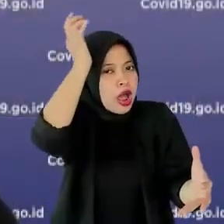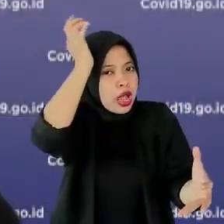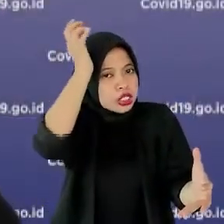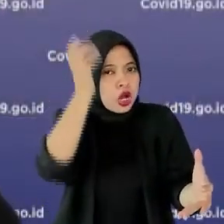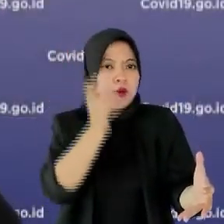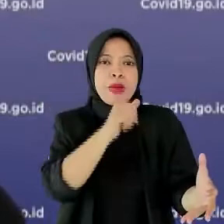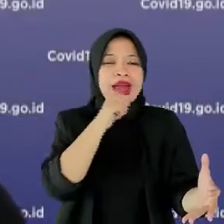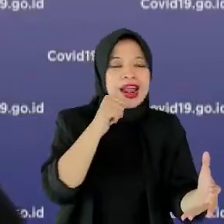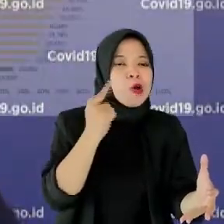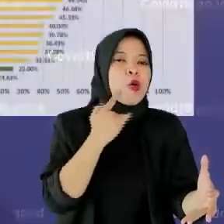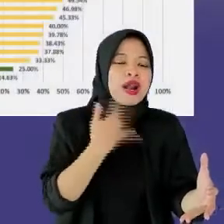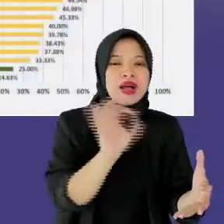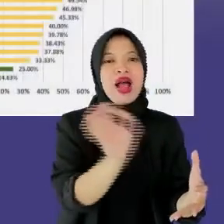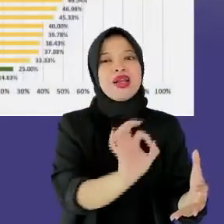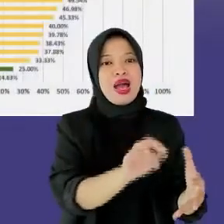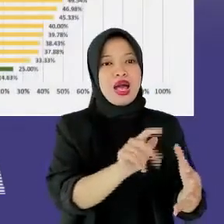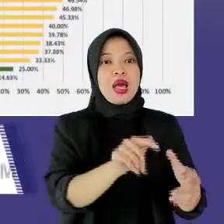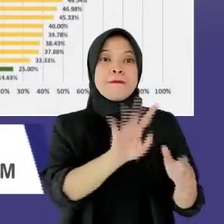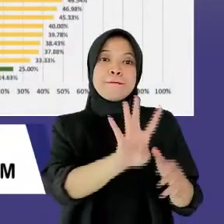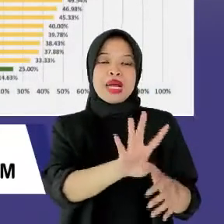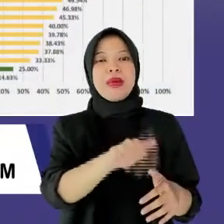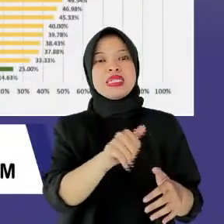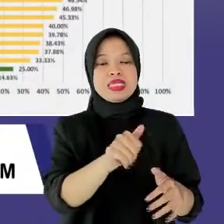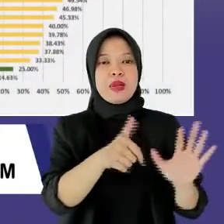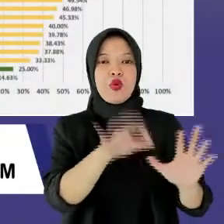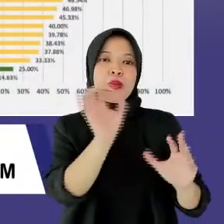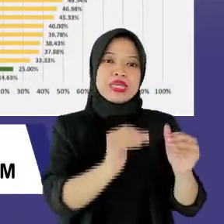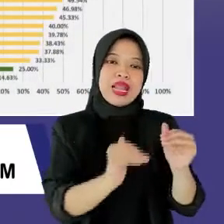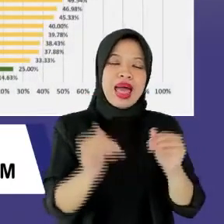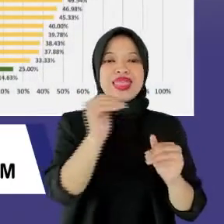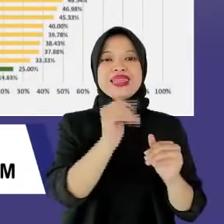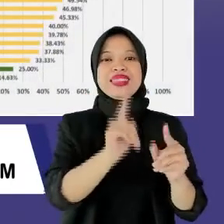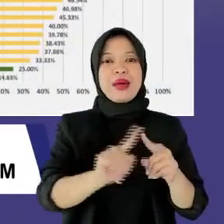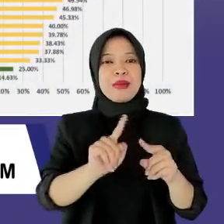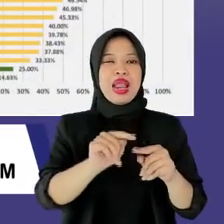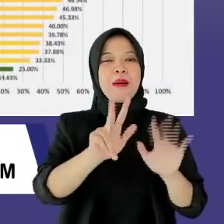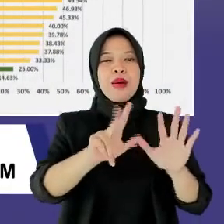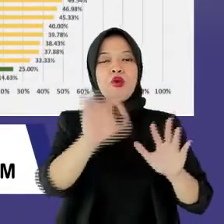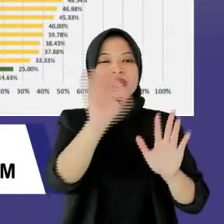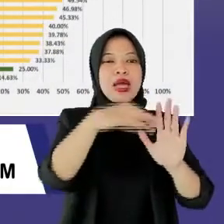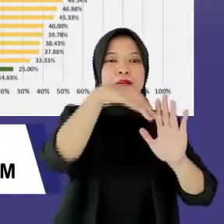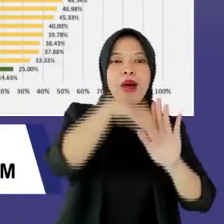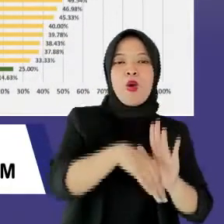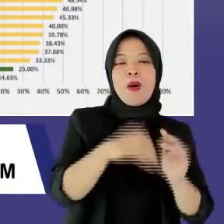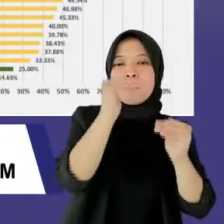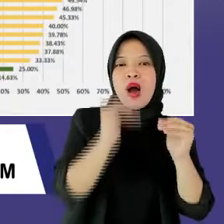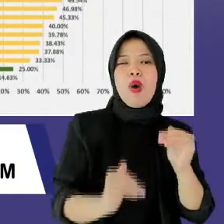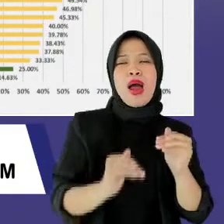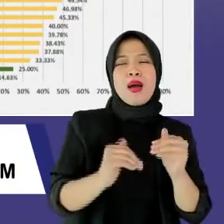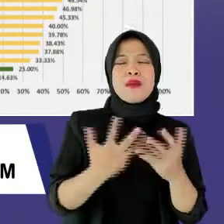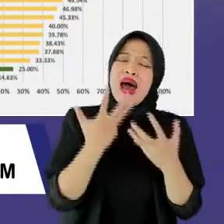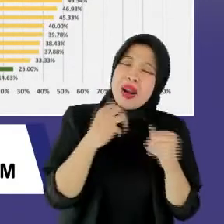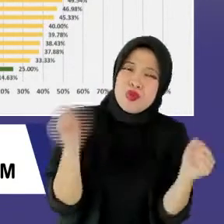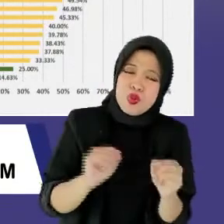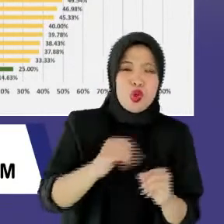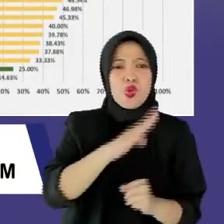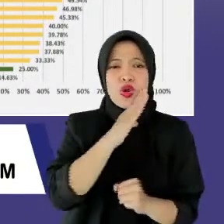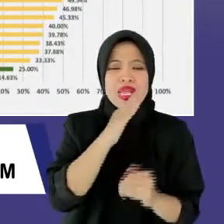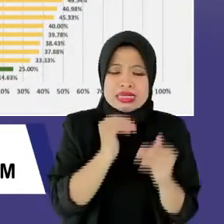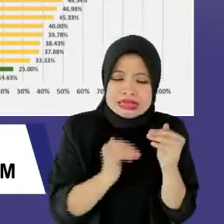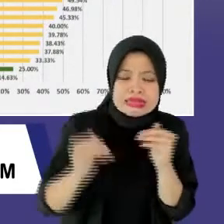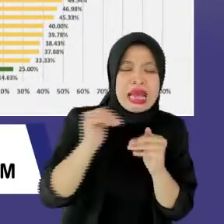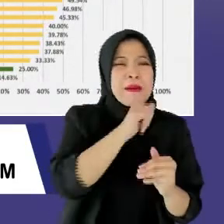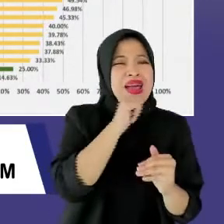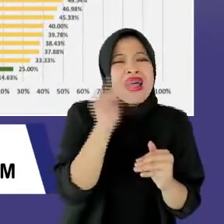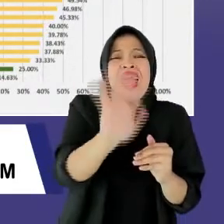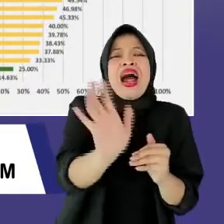atas 80%, masih ada 4 yang di atas 60%, tapi masih di bawah 80%. Kalau bisa masuk ke kuning segera, jangan naik ke merah